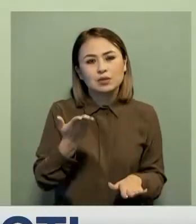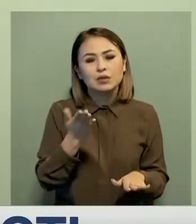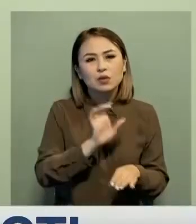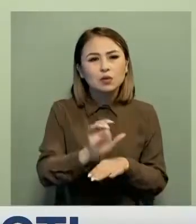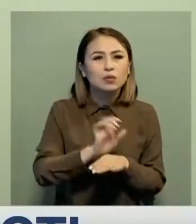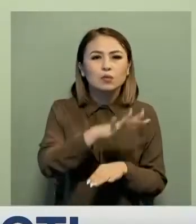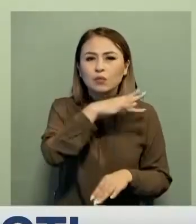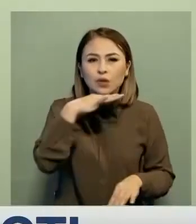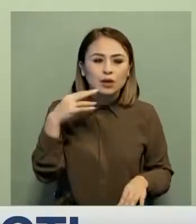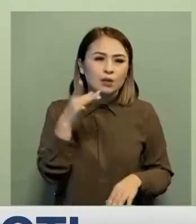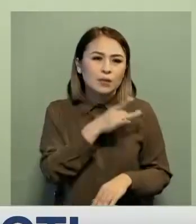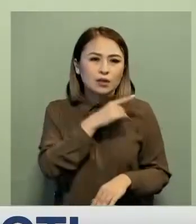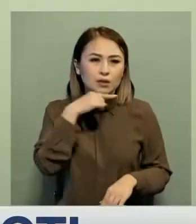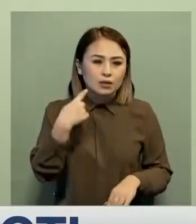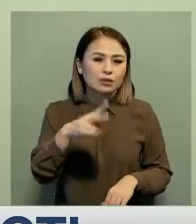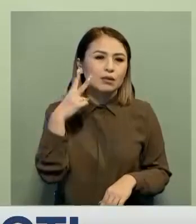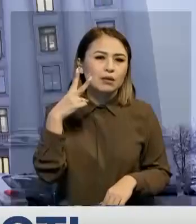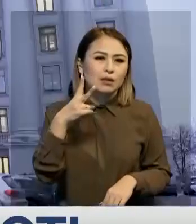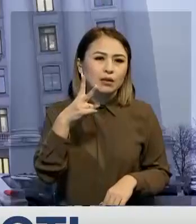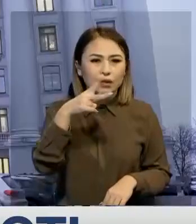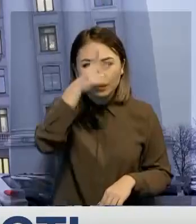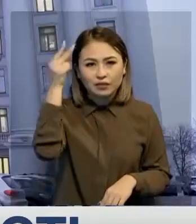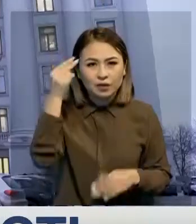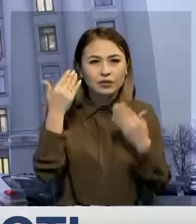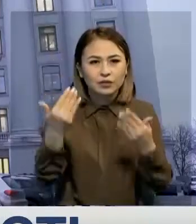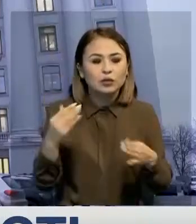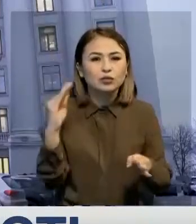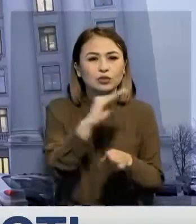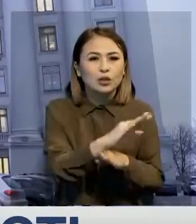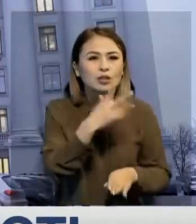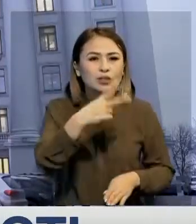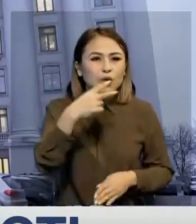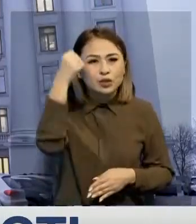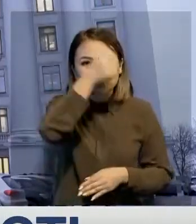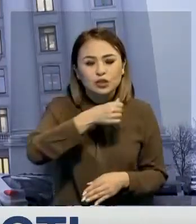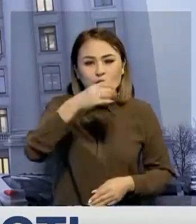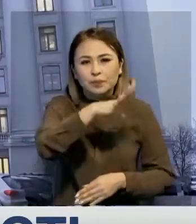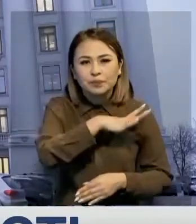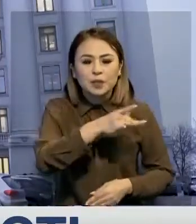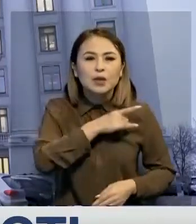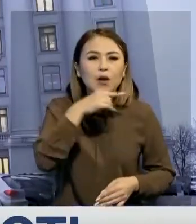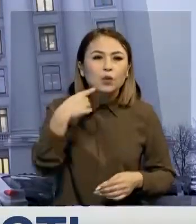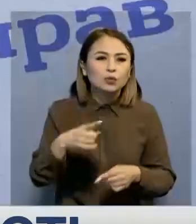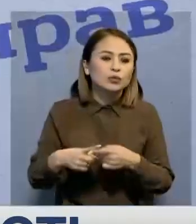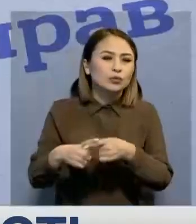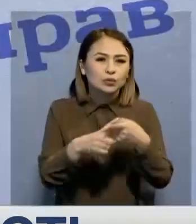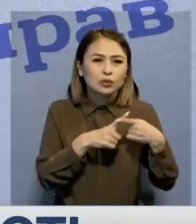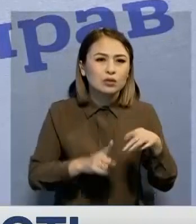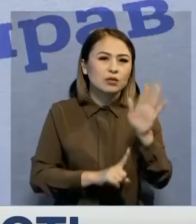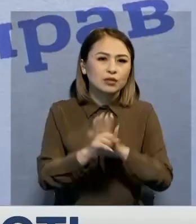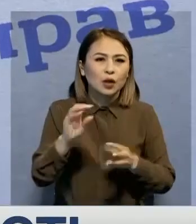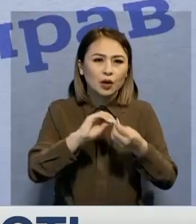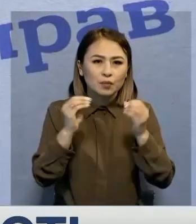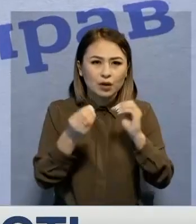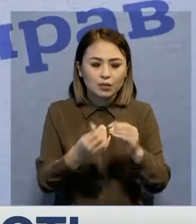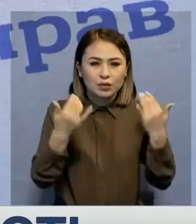көп бөлігі Беларусь пен Литва елдеріне тиесілі. 2020 жылдан бері Украина Беларусь қарым-қатынасына сызат түсе бастады. Күні